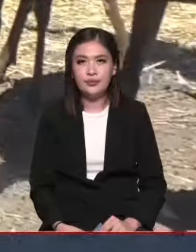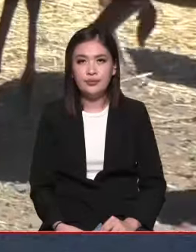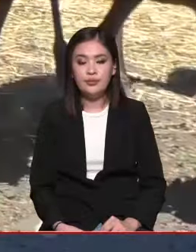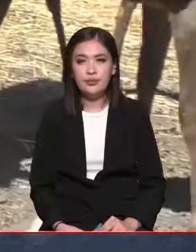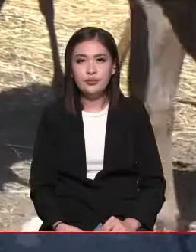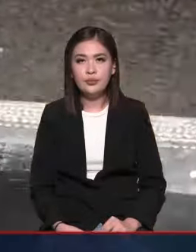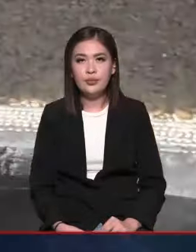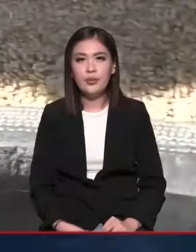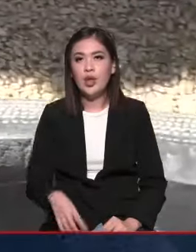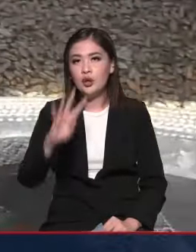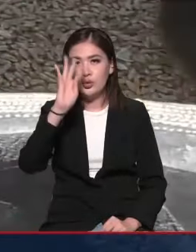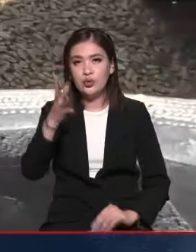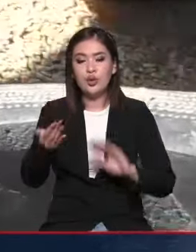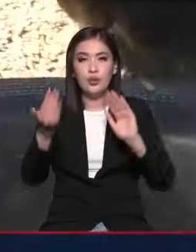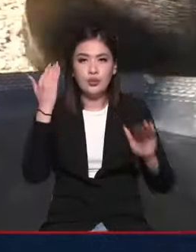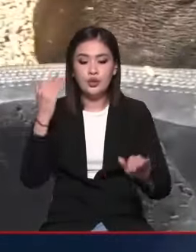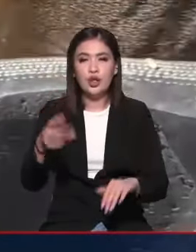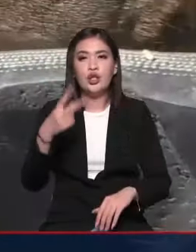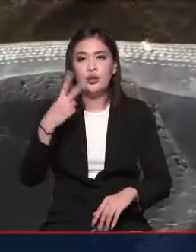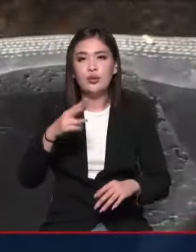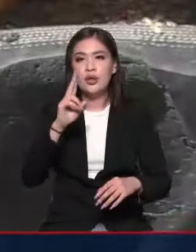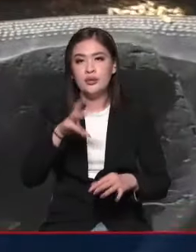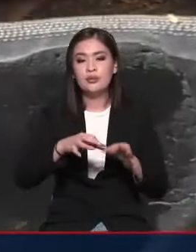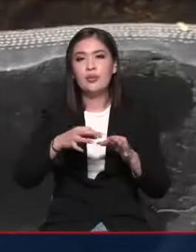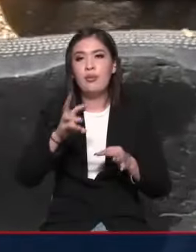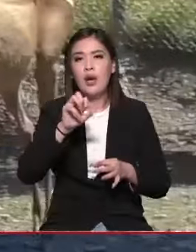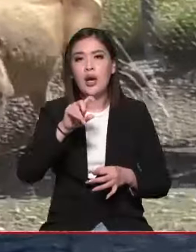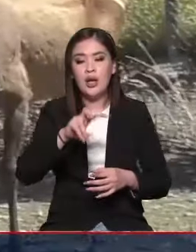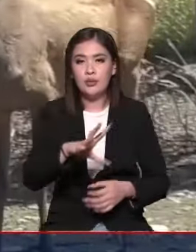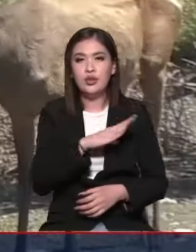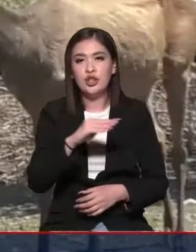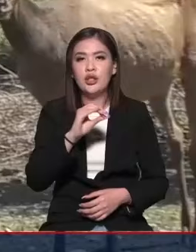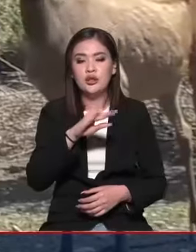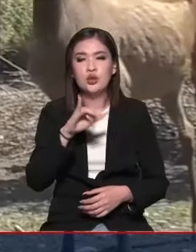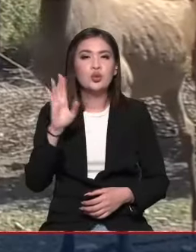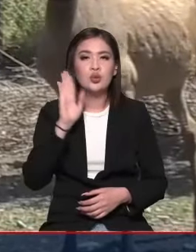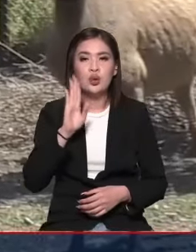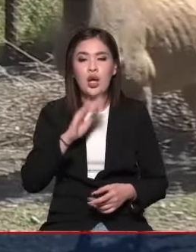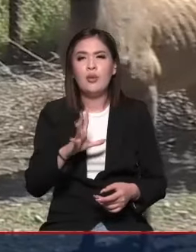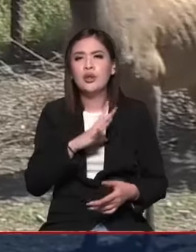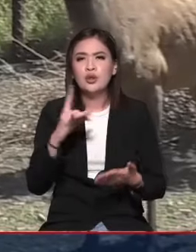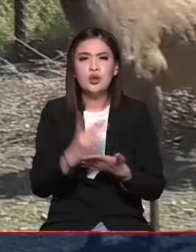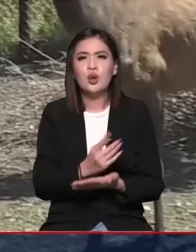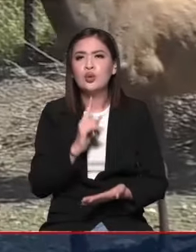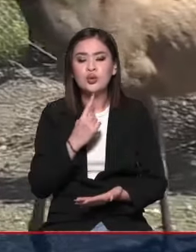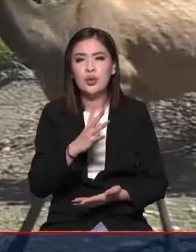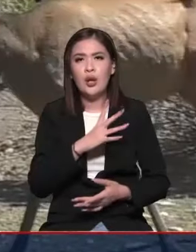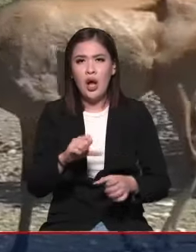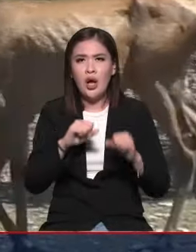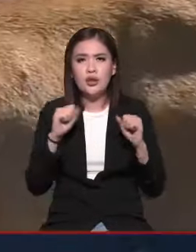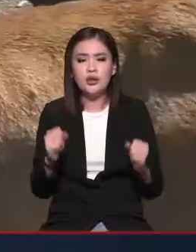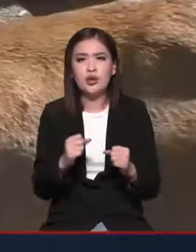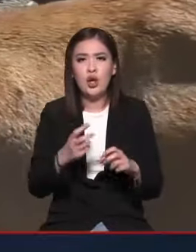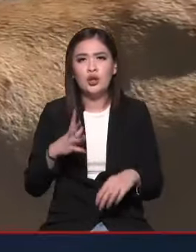Берік алда бергеніп 4 жыл бұрын 20 шақты Алтай маралына келген жетсуға жерсіндіру алғашында қиым болған себебі аязға төзімді